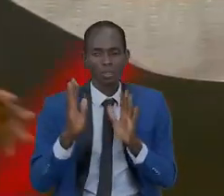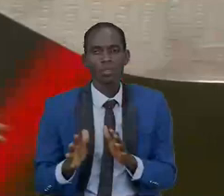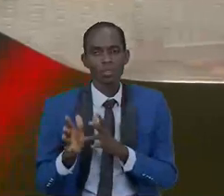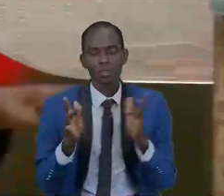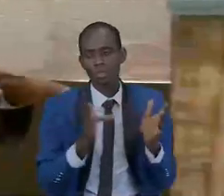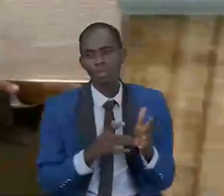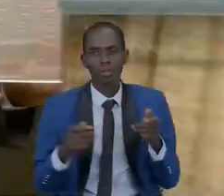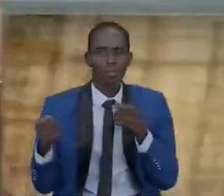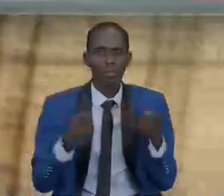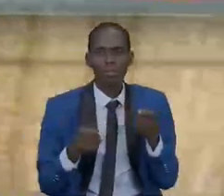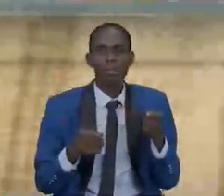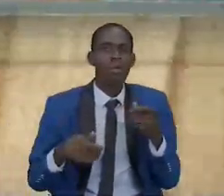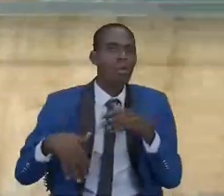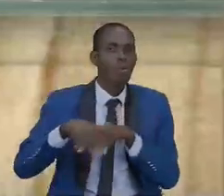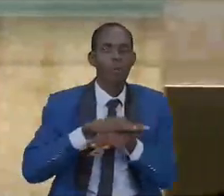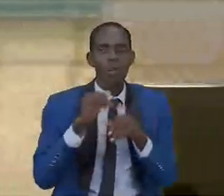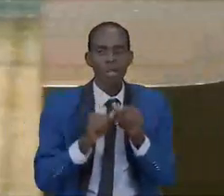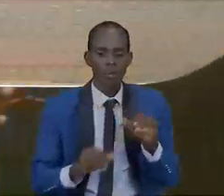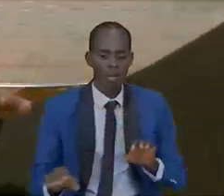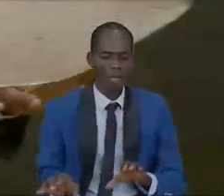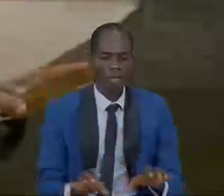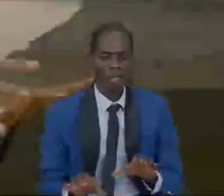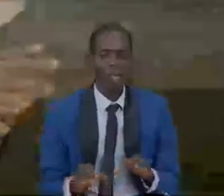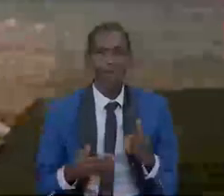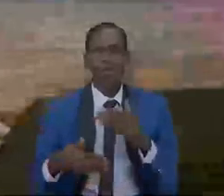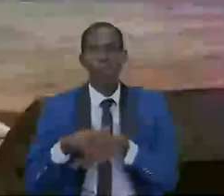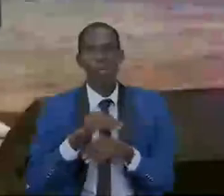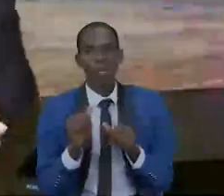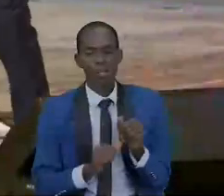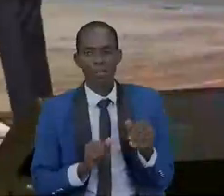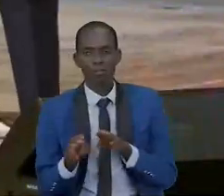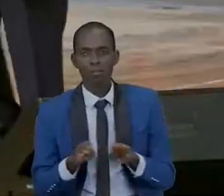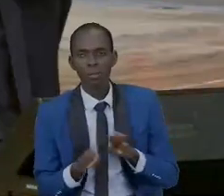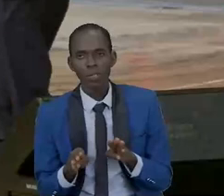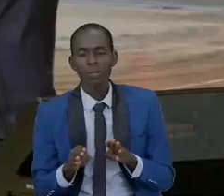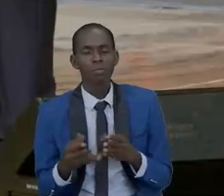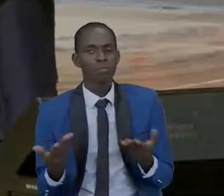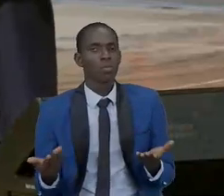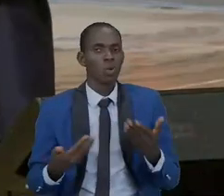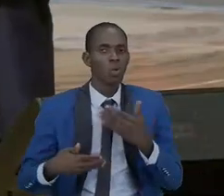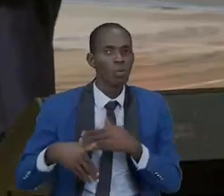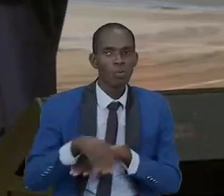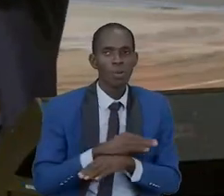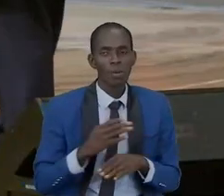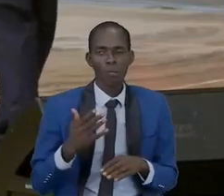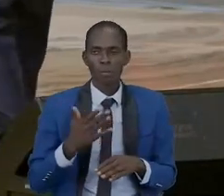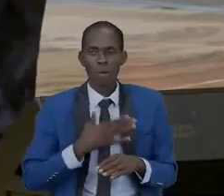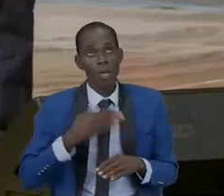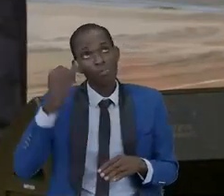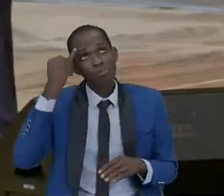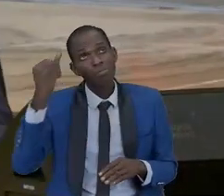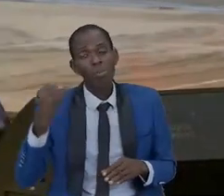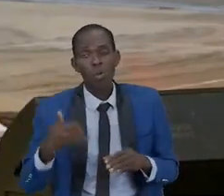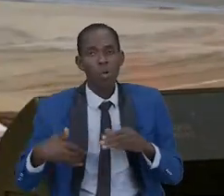régner Maître Jésus sur tout acte sur toute action vient régner sur tout mon comportement vient régner sur toutes mes idées